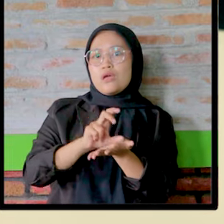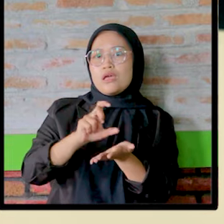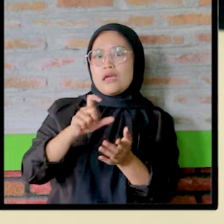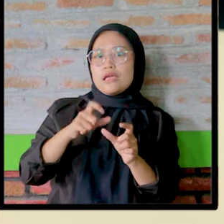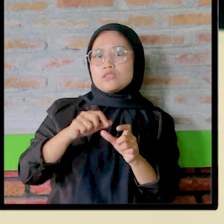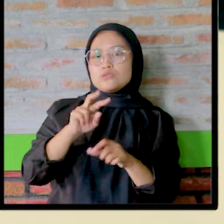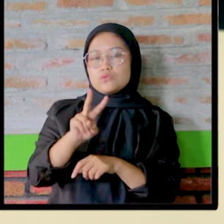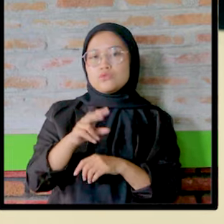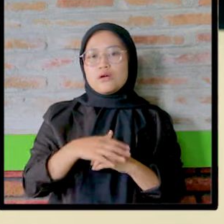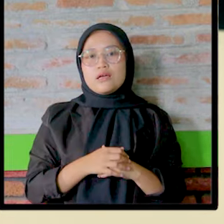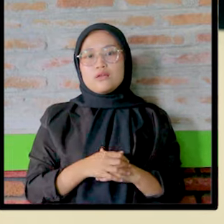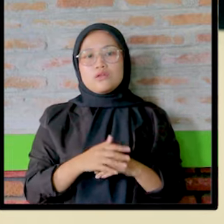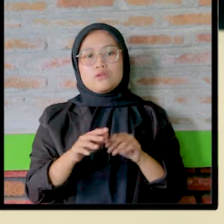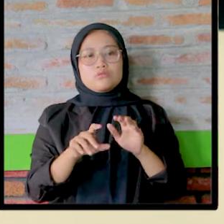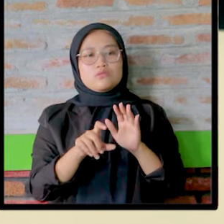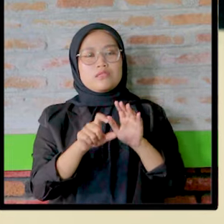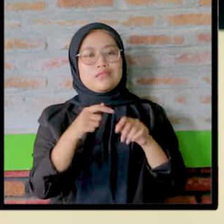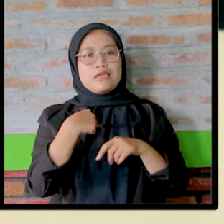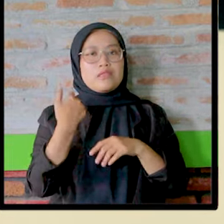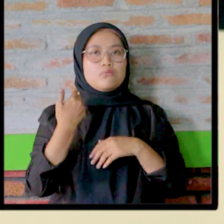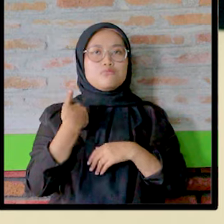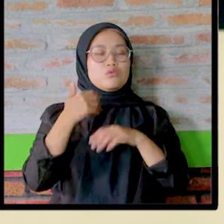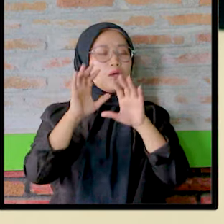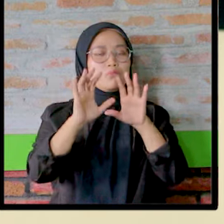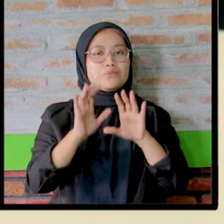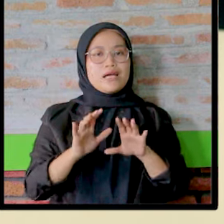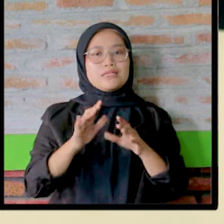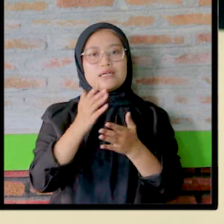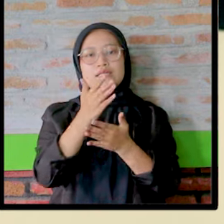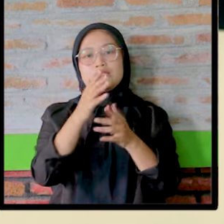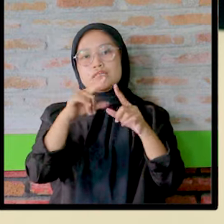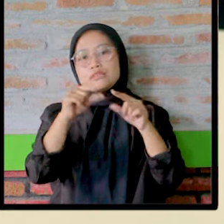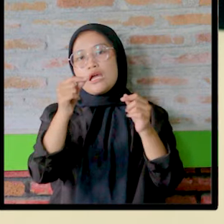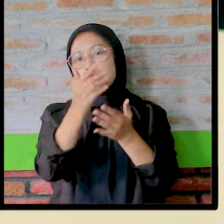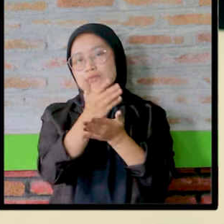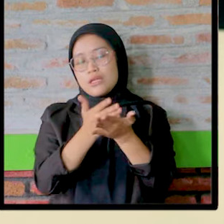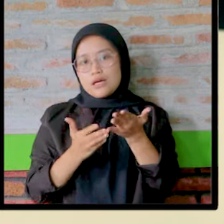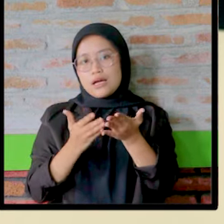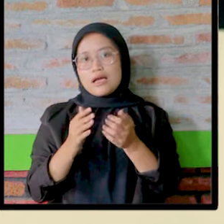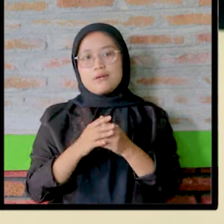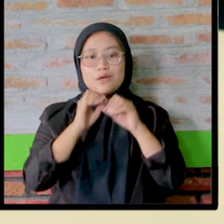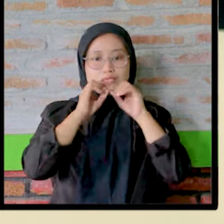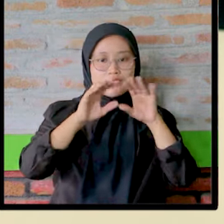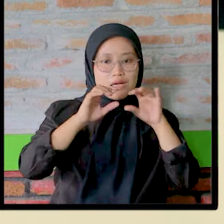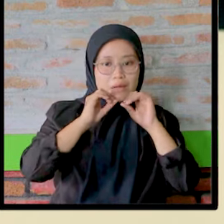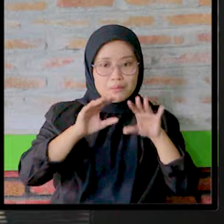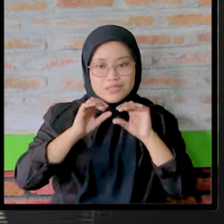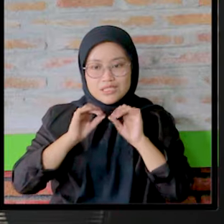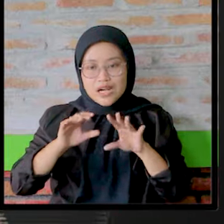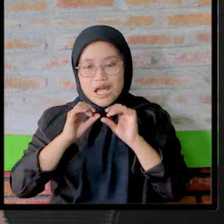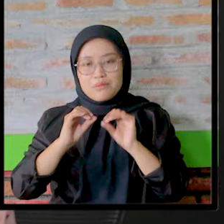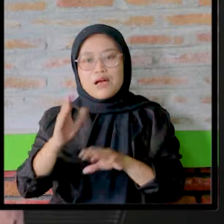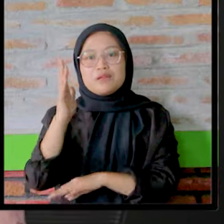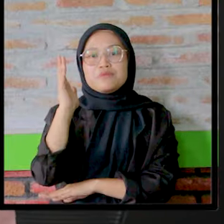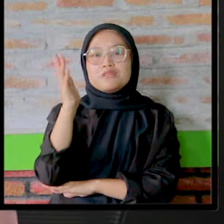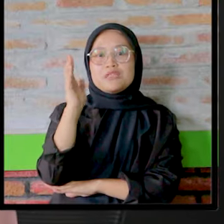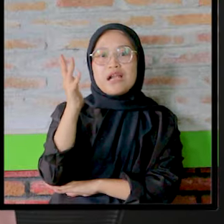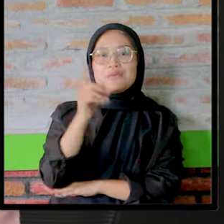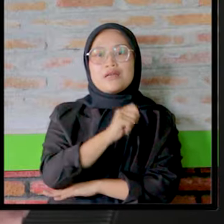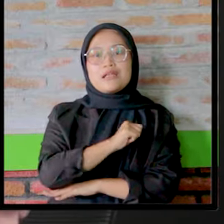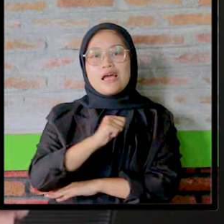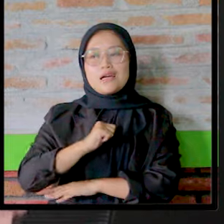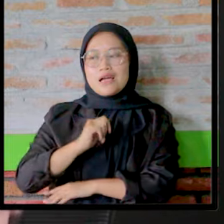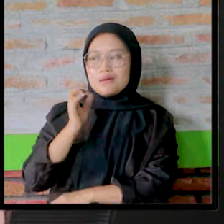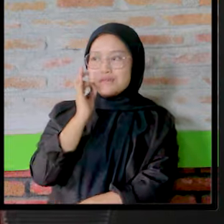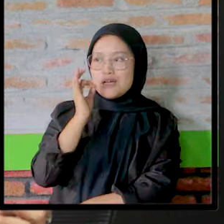nih Jawa Tengah kami kop mubalighot itu penceramah agama gitu ustazahnya bu ya karena saya